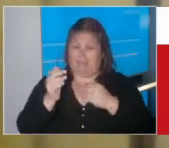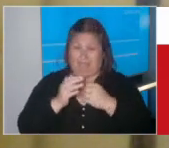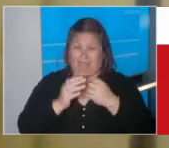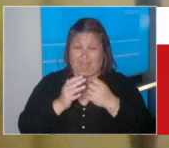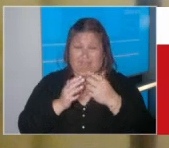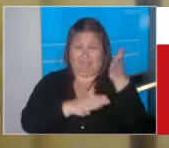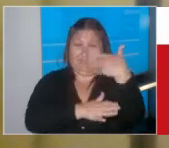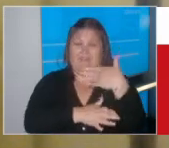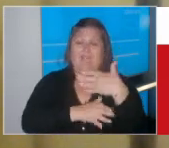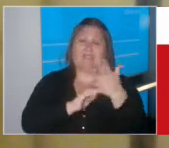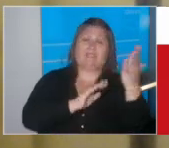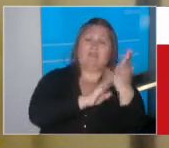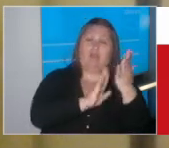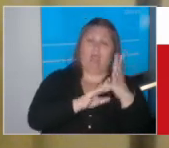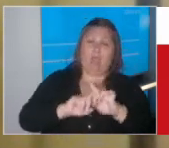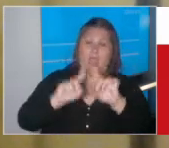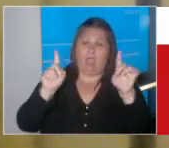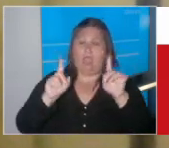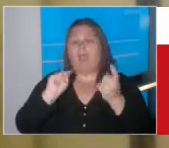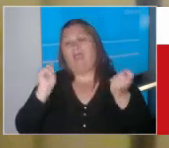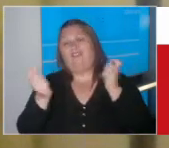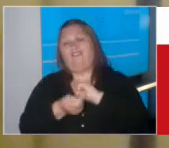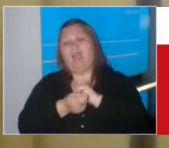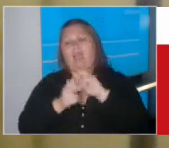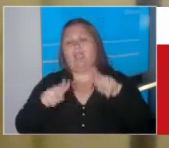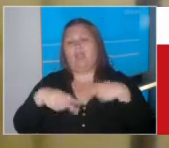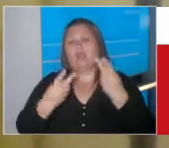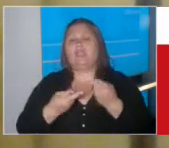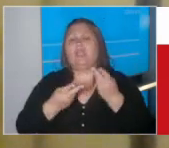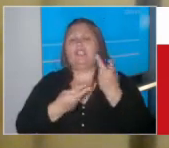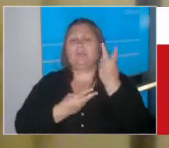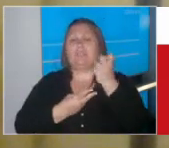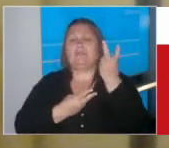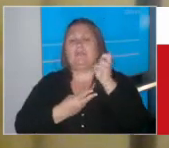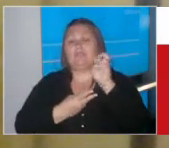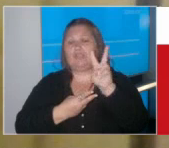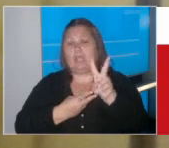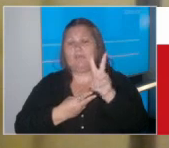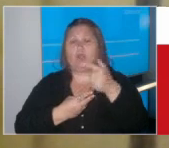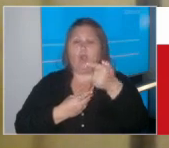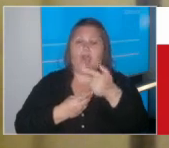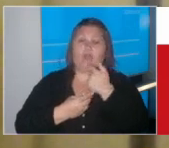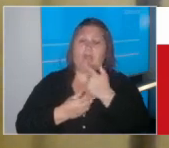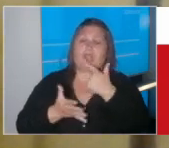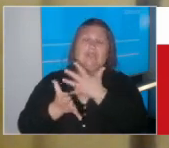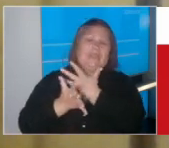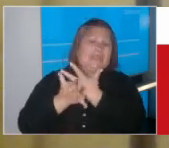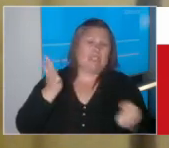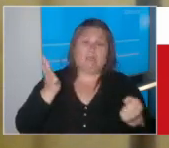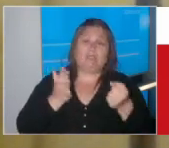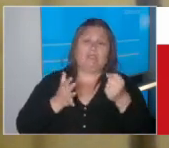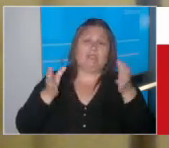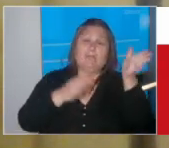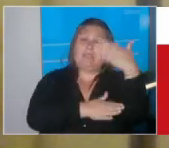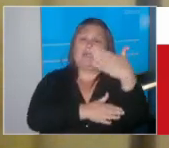מאוד מאוד אחר, הפך להיות כזה שב-2022 גולן אומר, משמיט את המילה מדינה